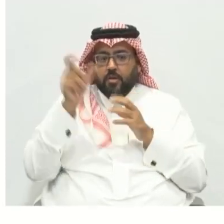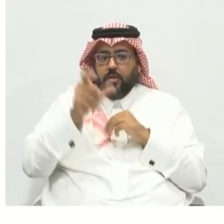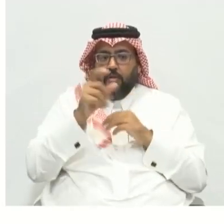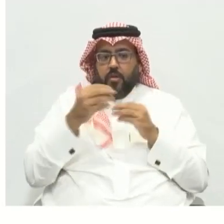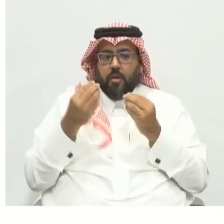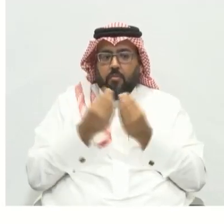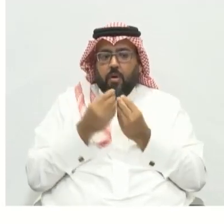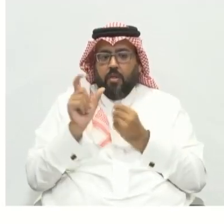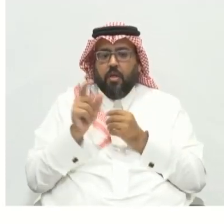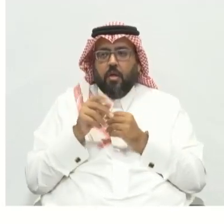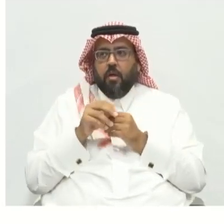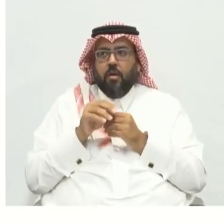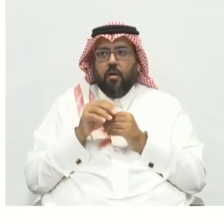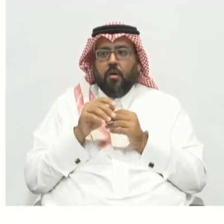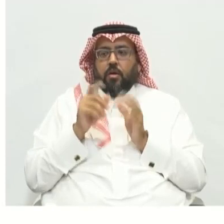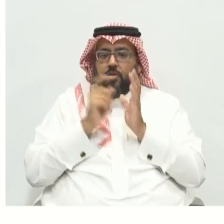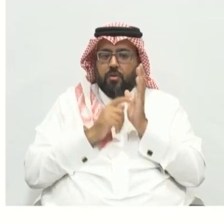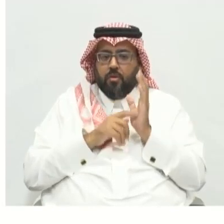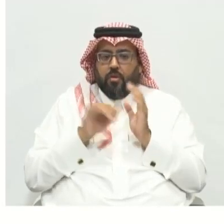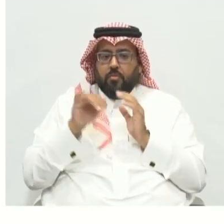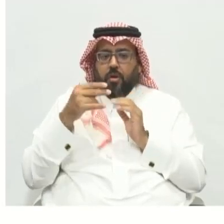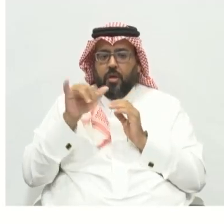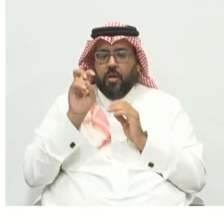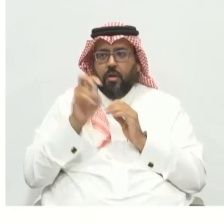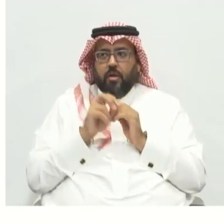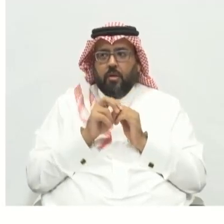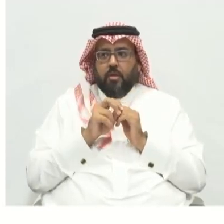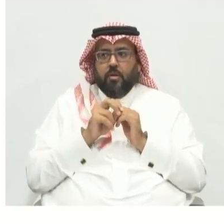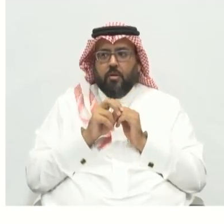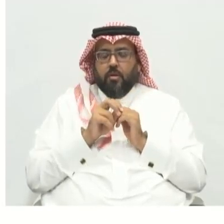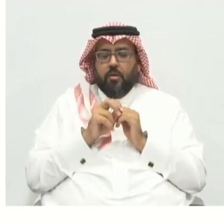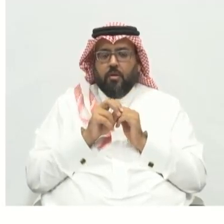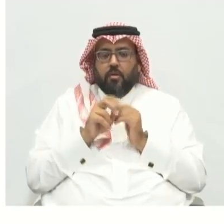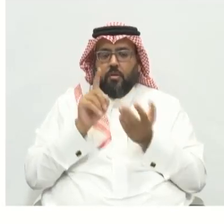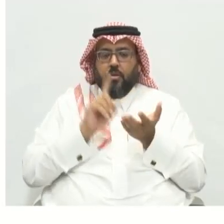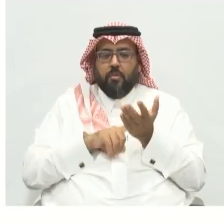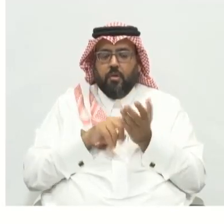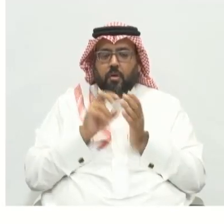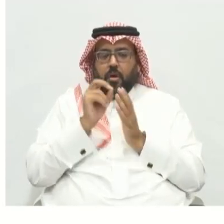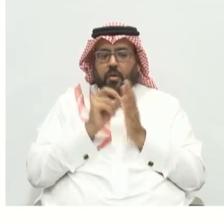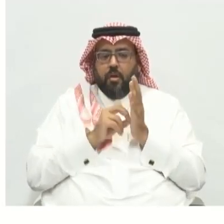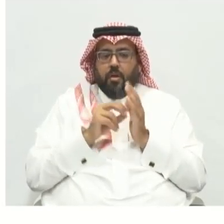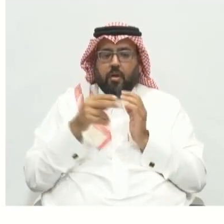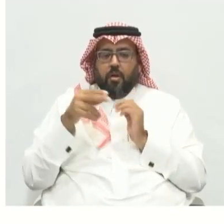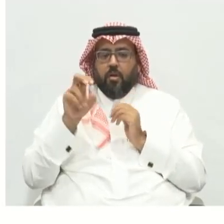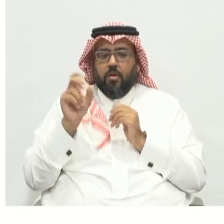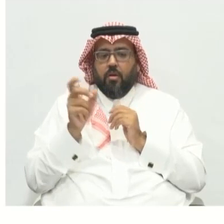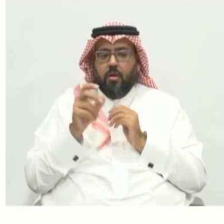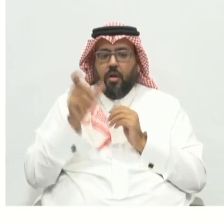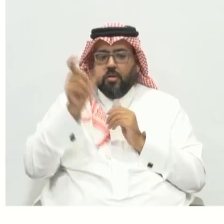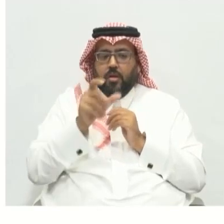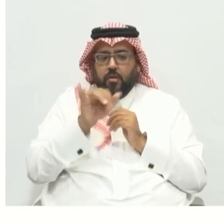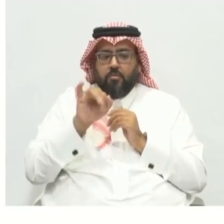محدده ووقائع تشمل شروطا معينه وقد تطبق القاعده القانونيه على فئه معينه من افراد